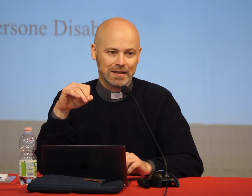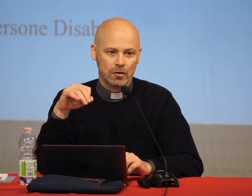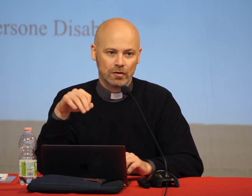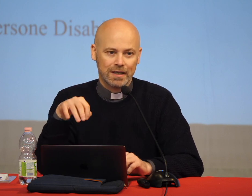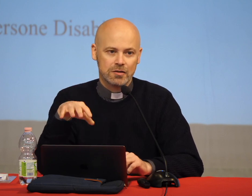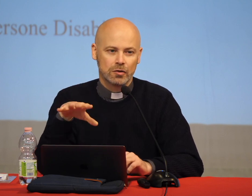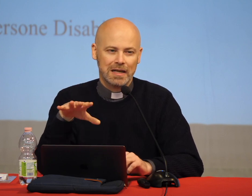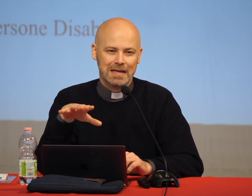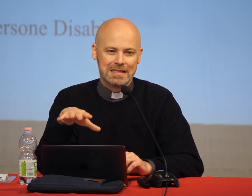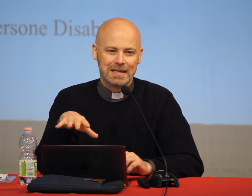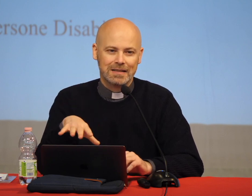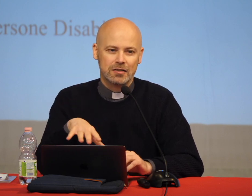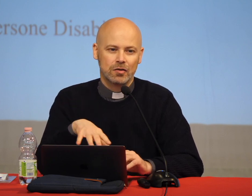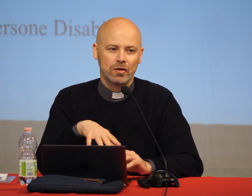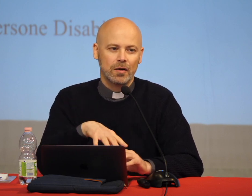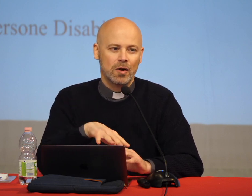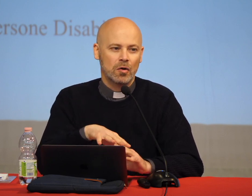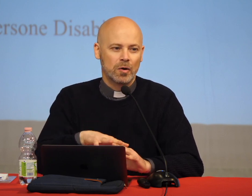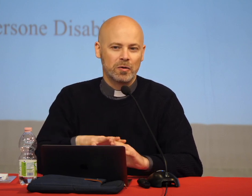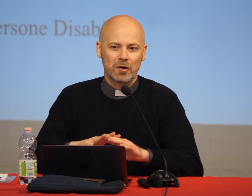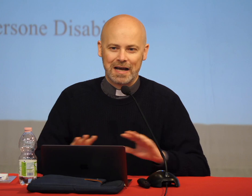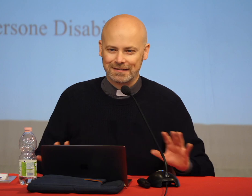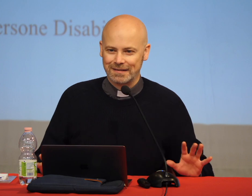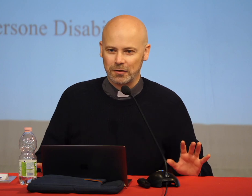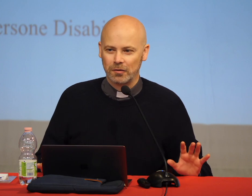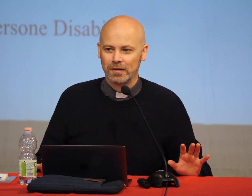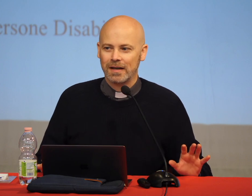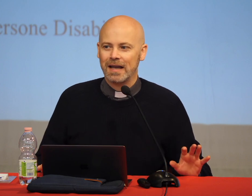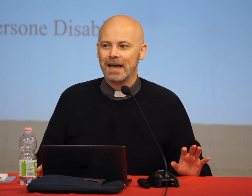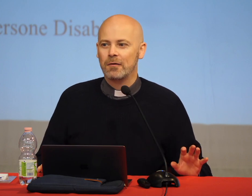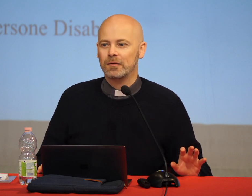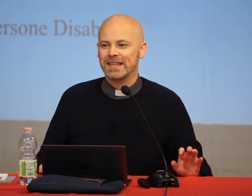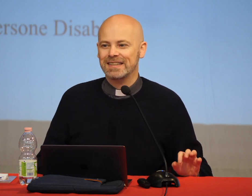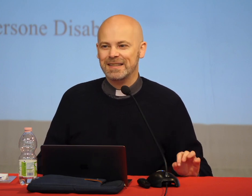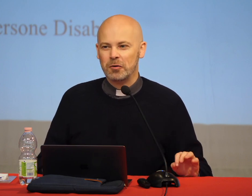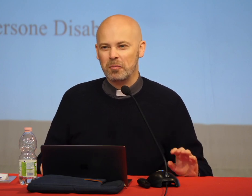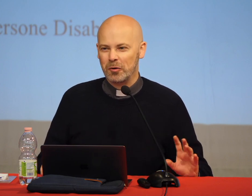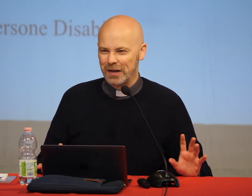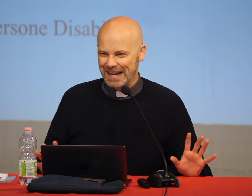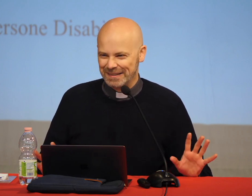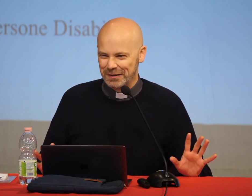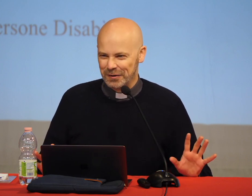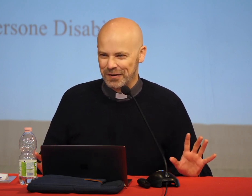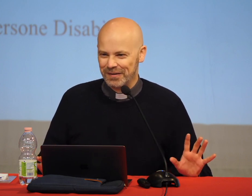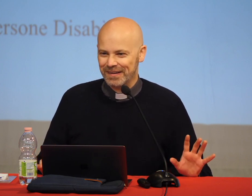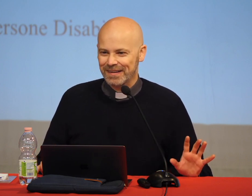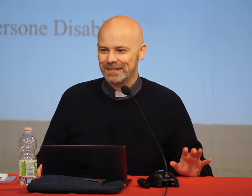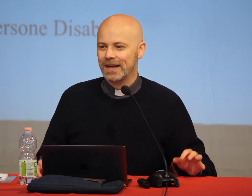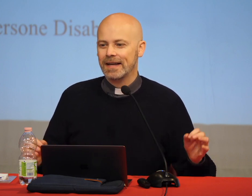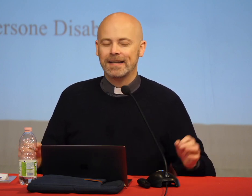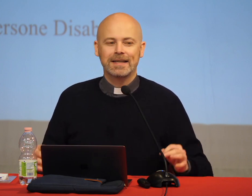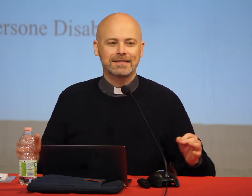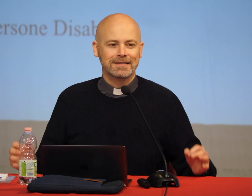effettivamente il contesto delle iscrizioni quello proprio classico è un tantino burocratico No